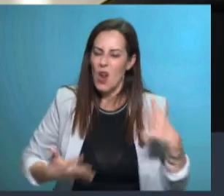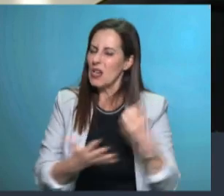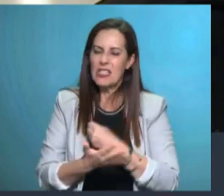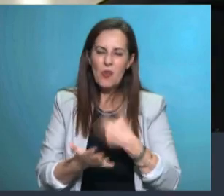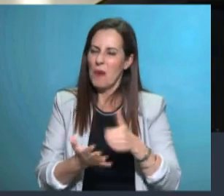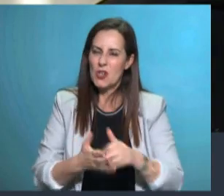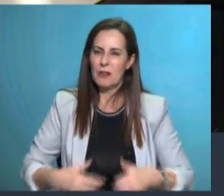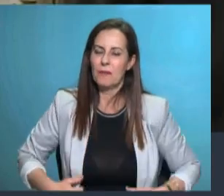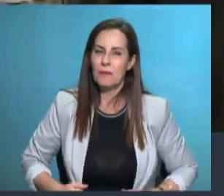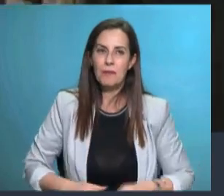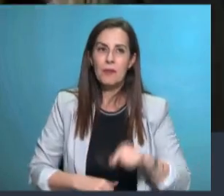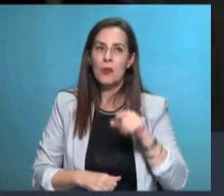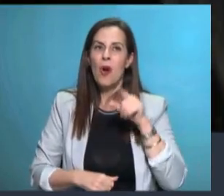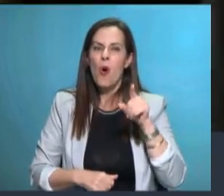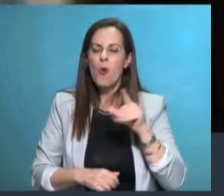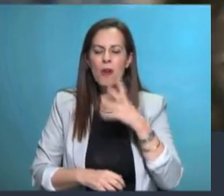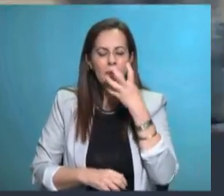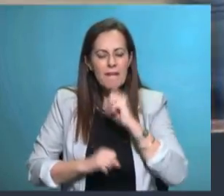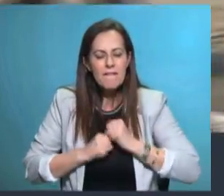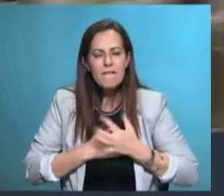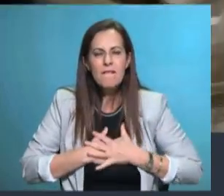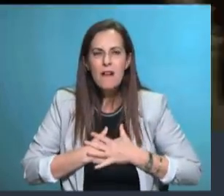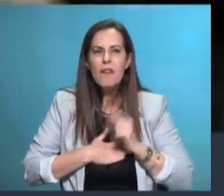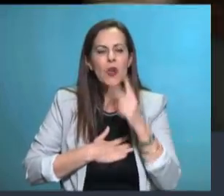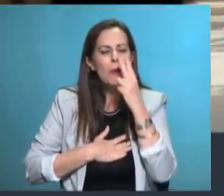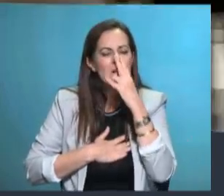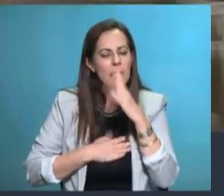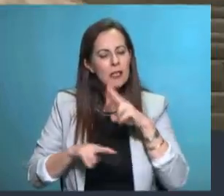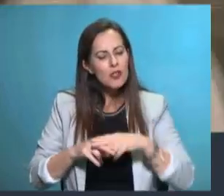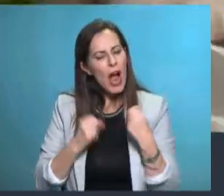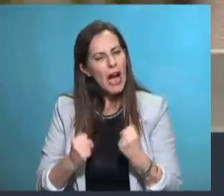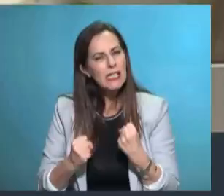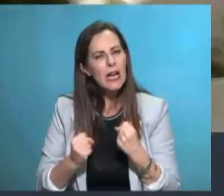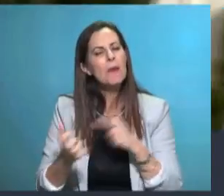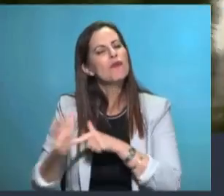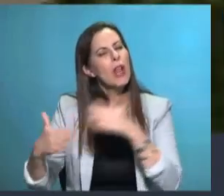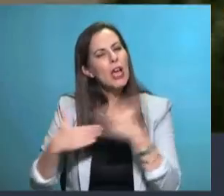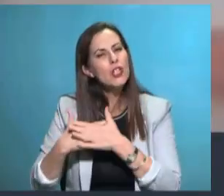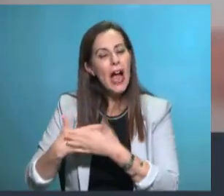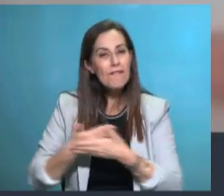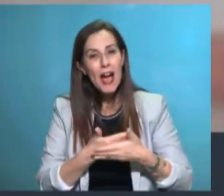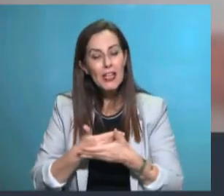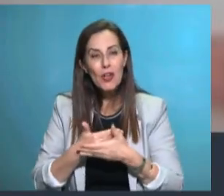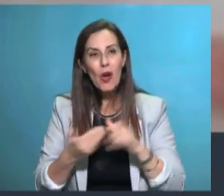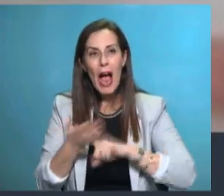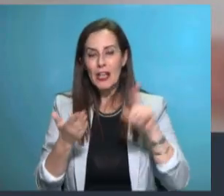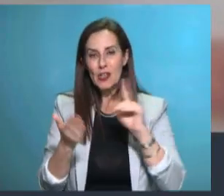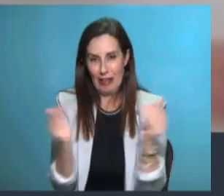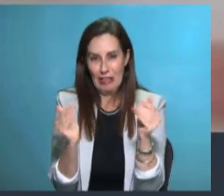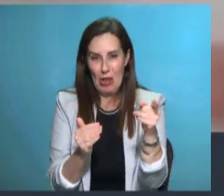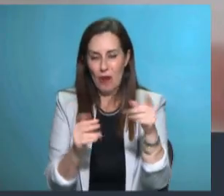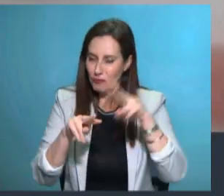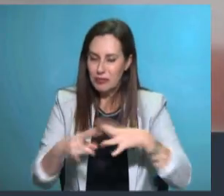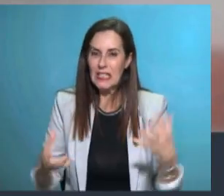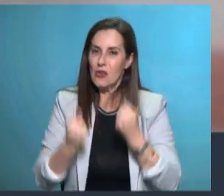בזה. רוסתום שבור מבפנים, אך הוא מנסה להישאר חזק בשביל אשתו והתינוקת בת 11 חודשים